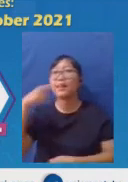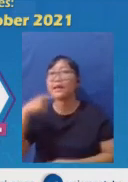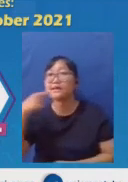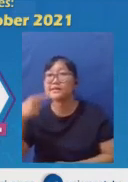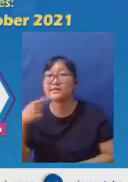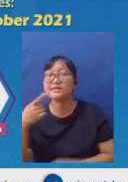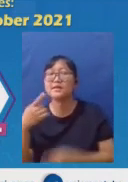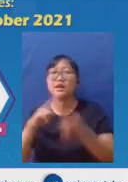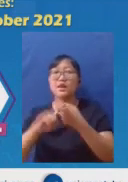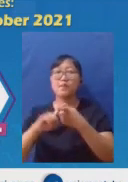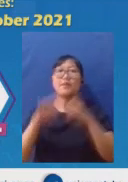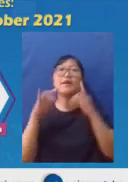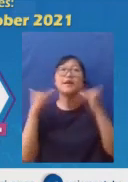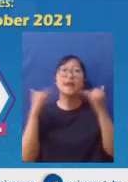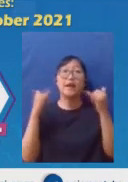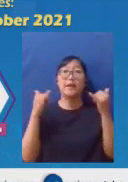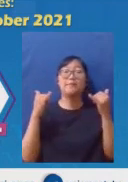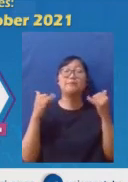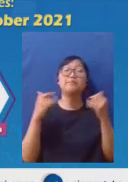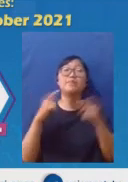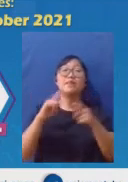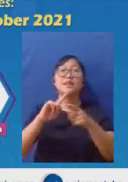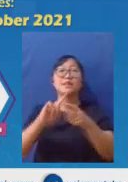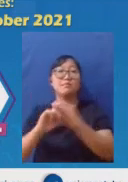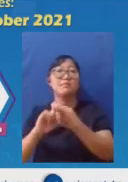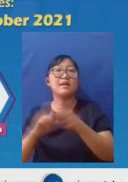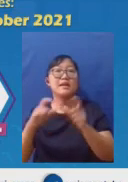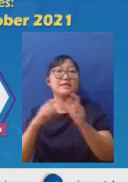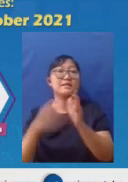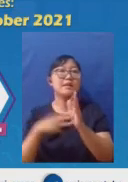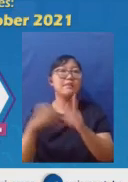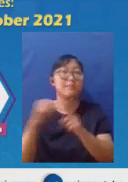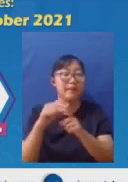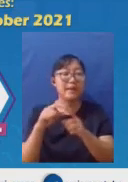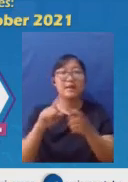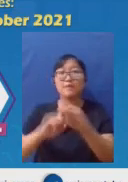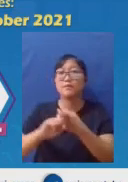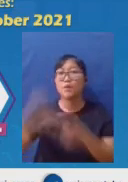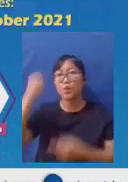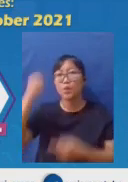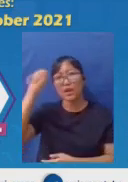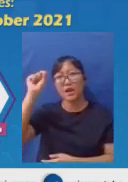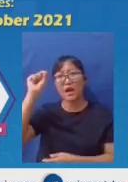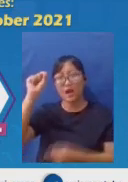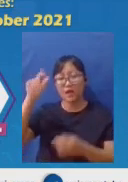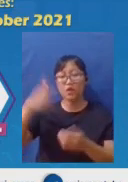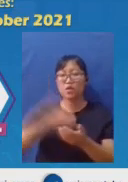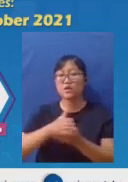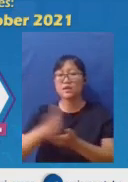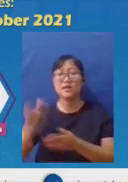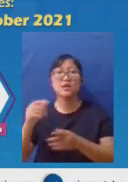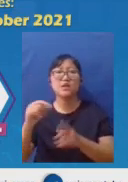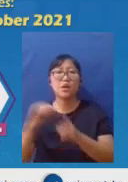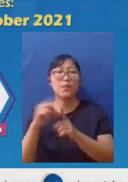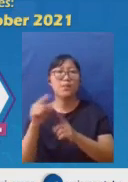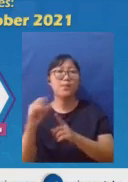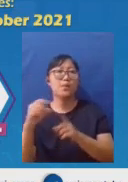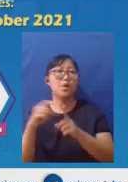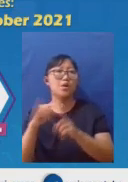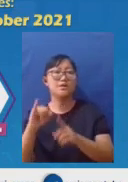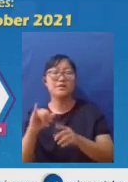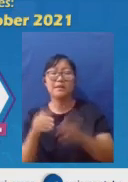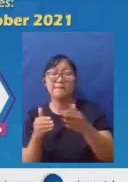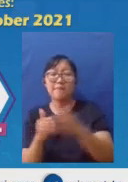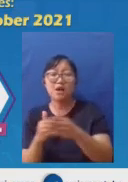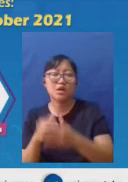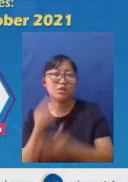teman geng gitu ya, teman SMP, bahkan mungkin teman kuliah atau lintas prodi juga bisa, karena ini tidak dibatasi usia.